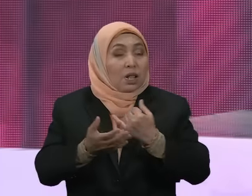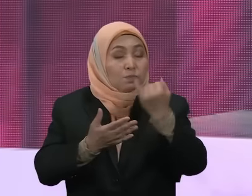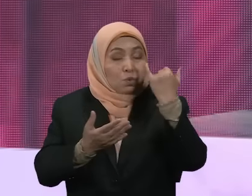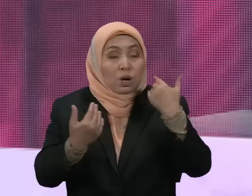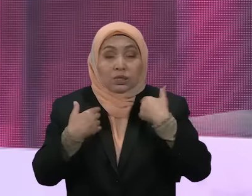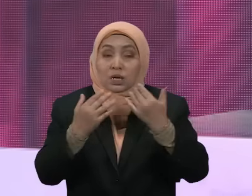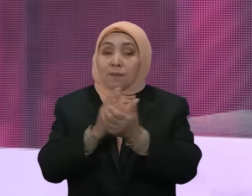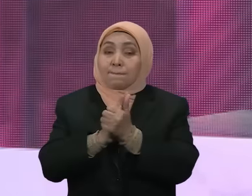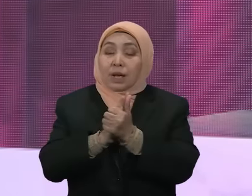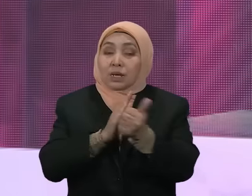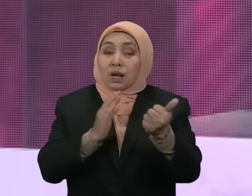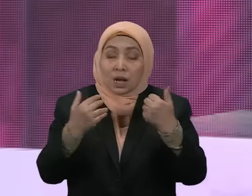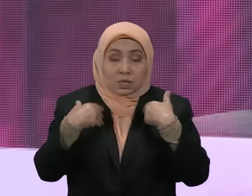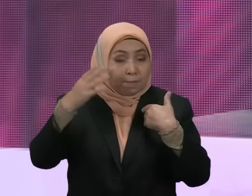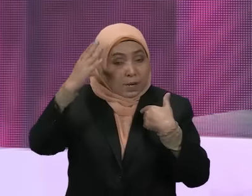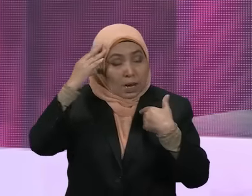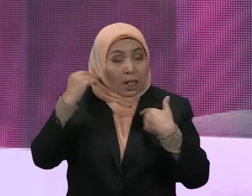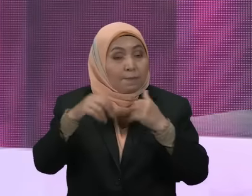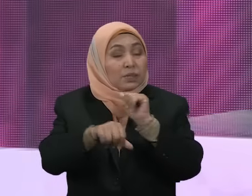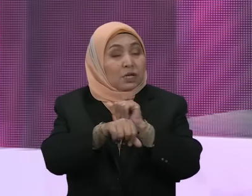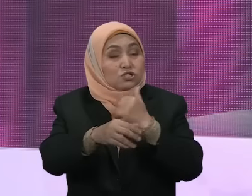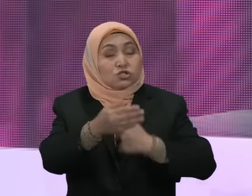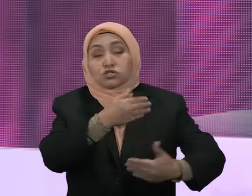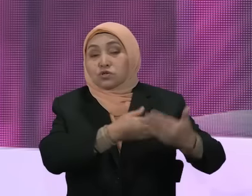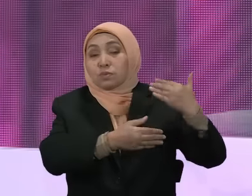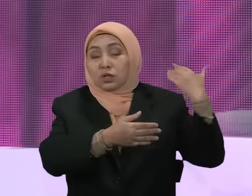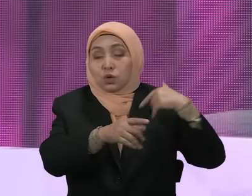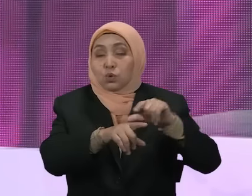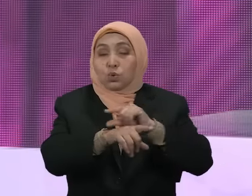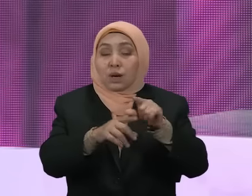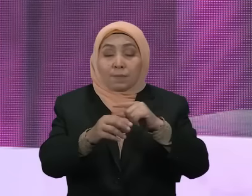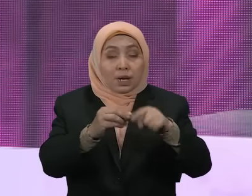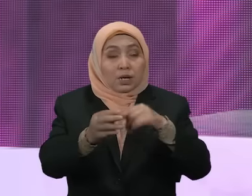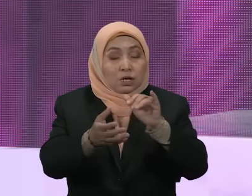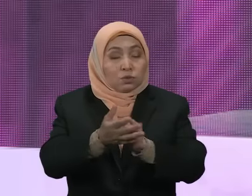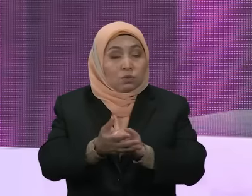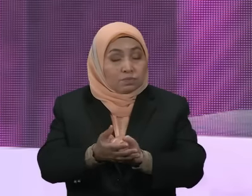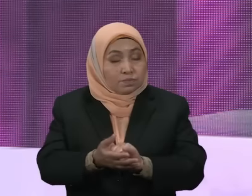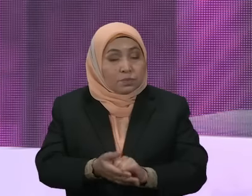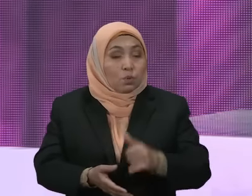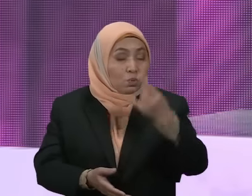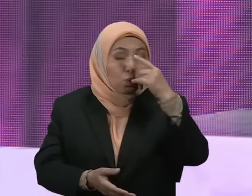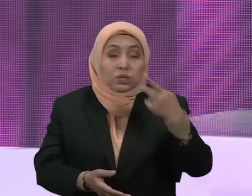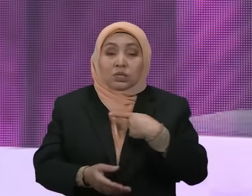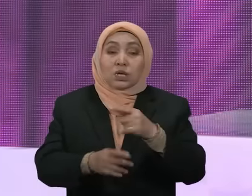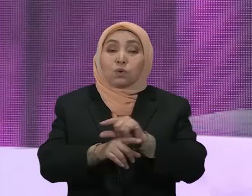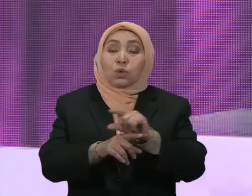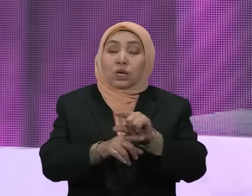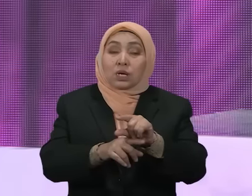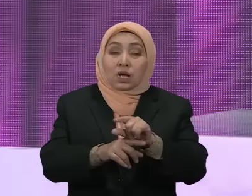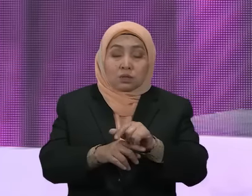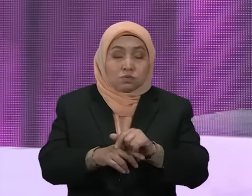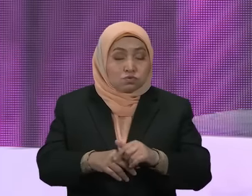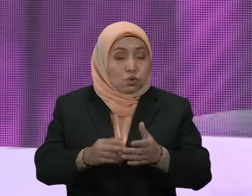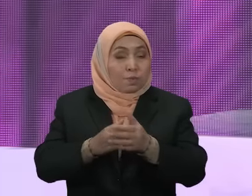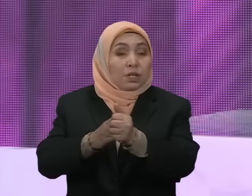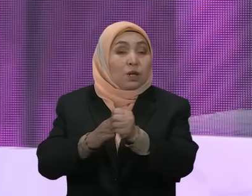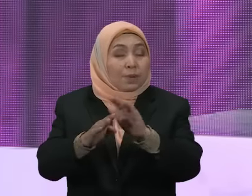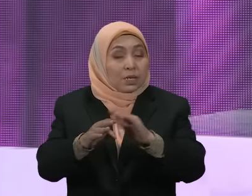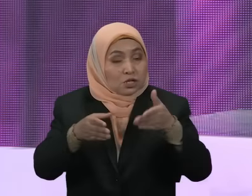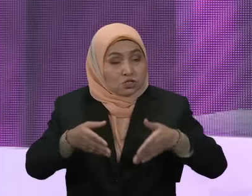ada kemahiran, ada pengalaman kerja sebelum ini Ustaz ya. Gunakan perkara tersebut untuk tuan-tuan, untuk kita gunakannya memandu pada